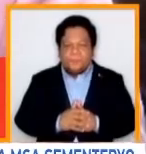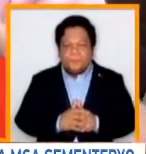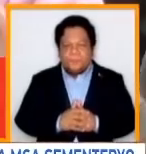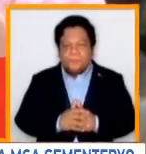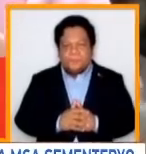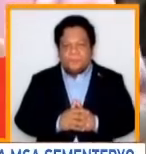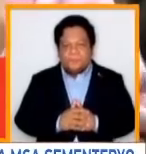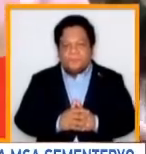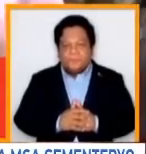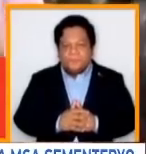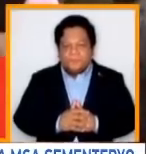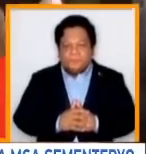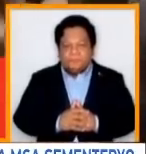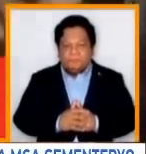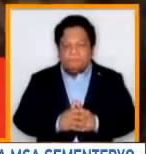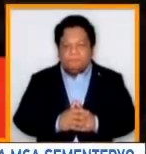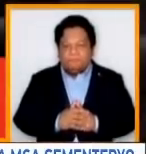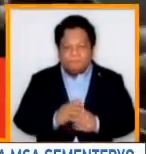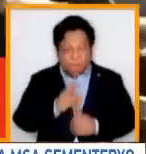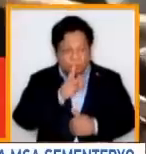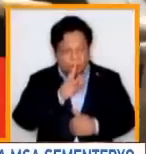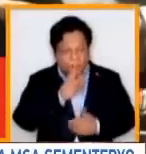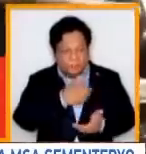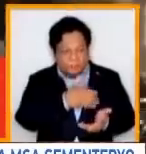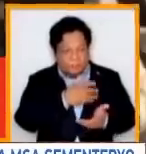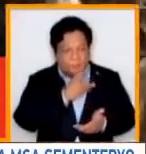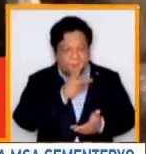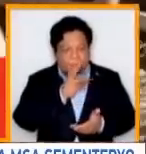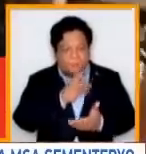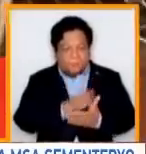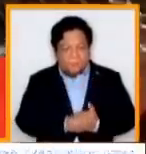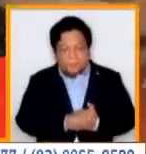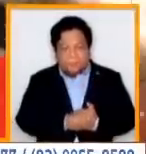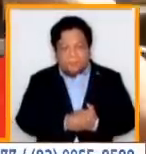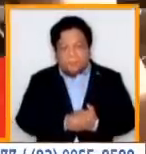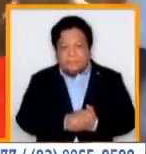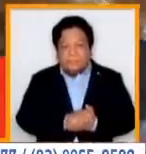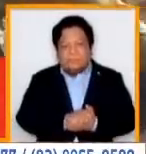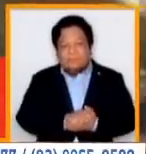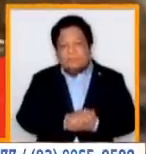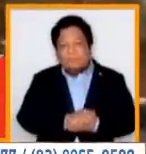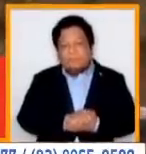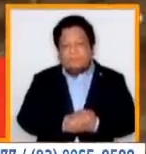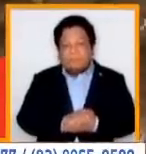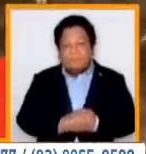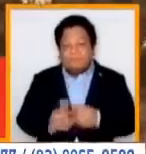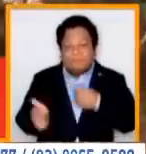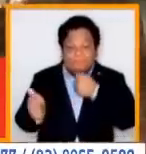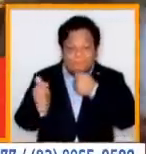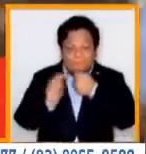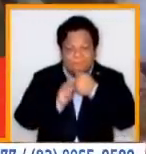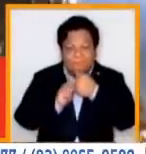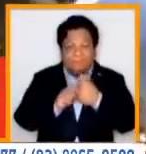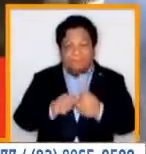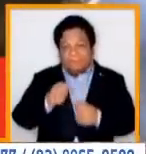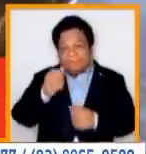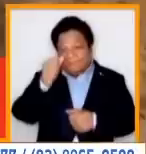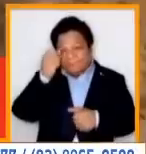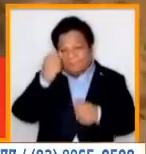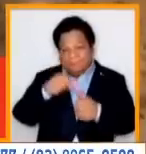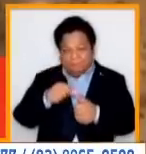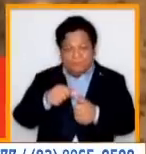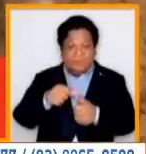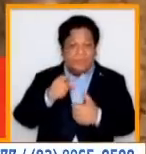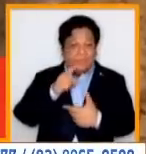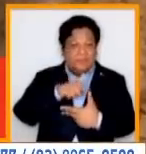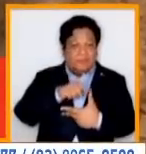Konting tubig lang po. Konting tubig lang muna. Nauna nang nahanap ang walang buhay na katawan ng mister ni Mary Jo na si Alfredo.